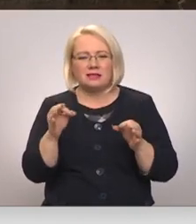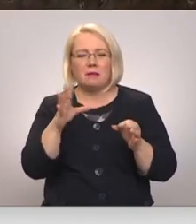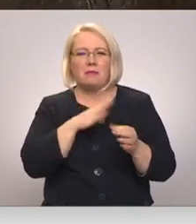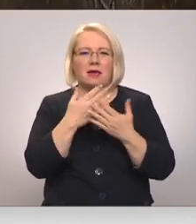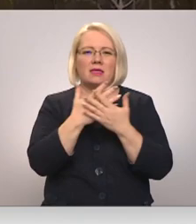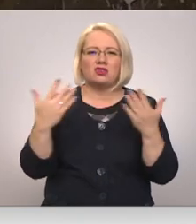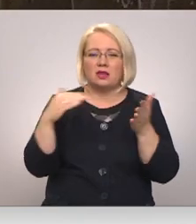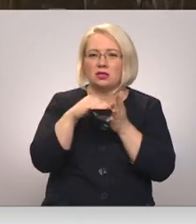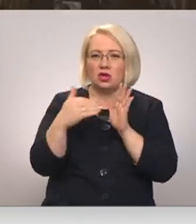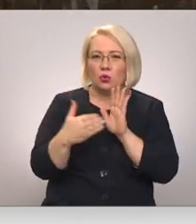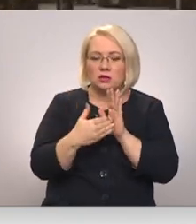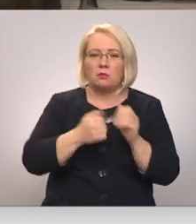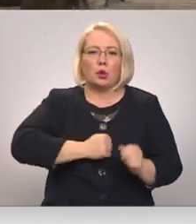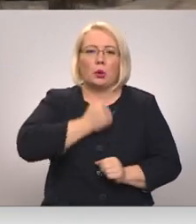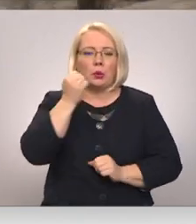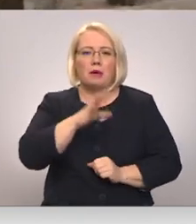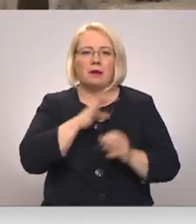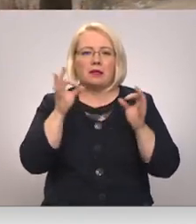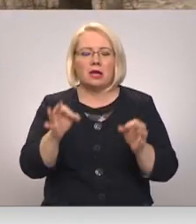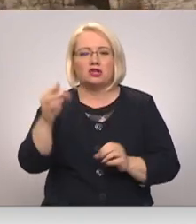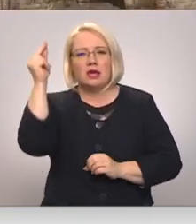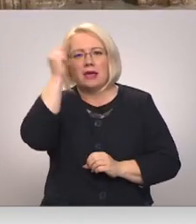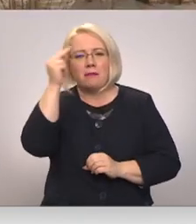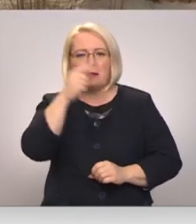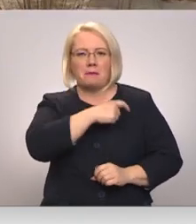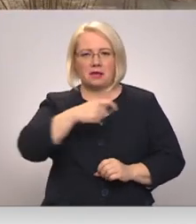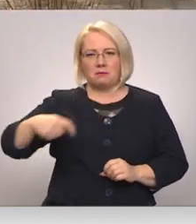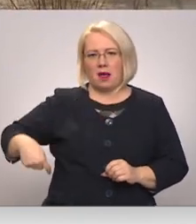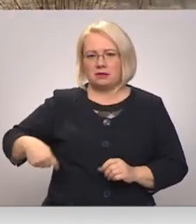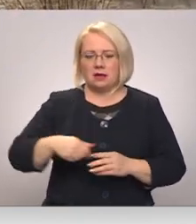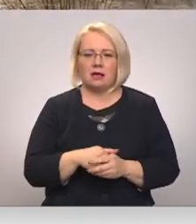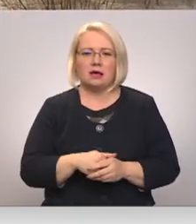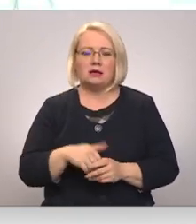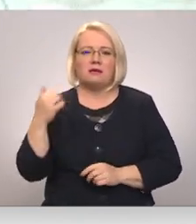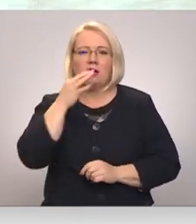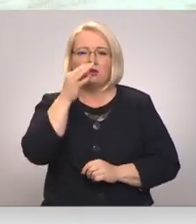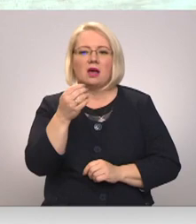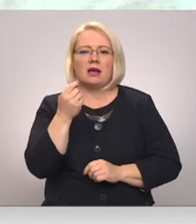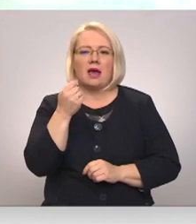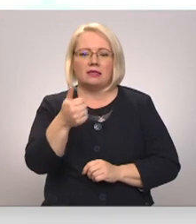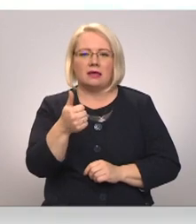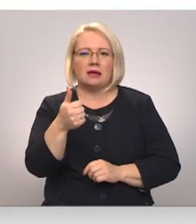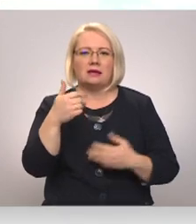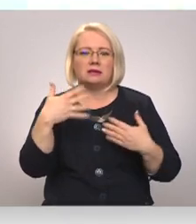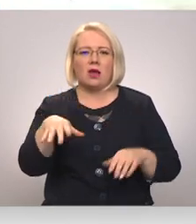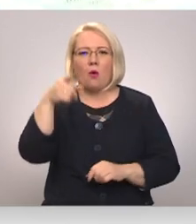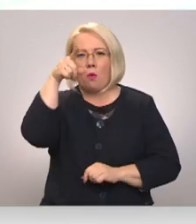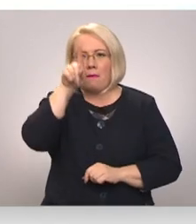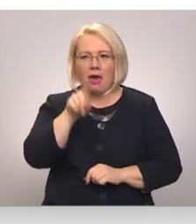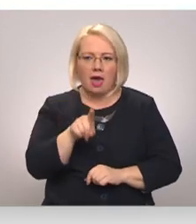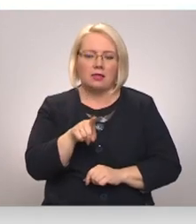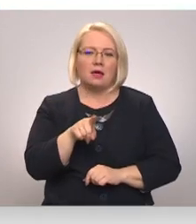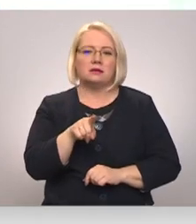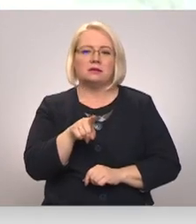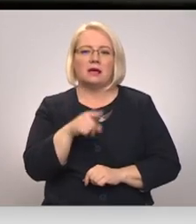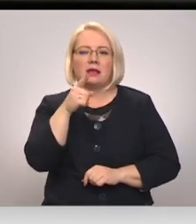mulsuma situācijas, bet grūtākais bija iemācīties piesprādzēties. Gandrīz vairāk kā mēnesi,